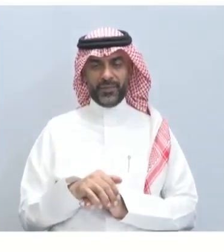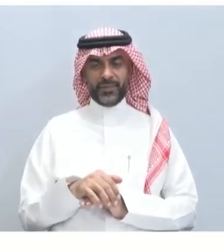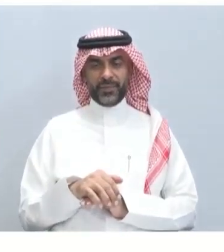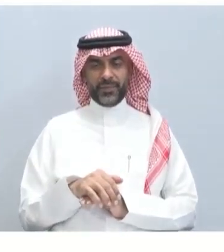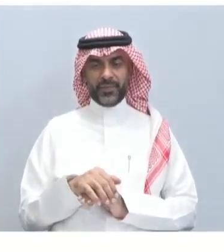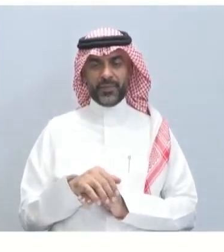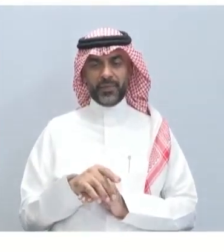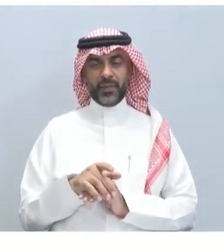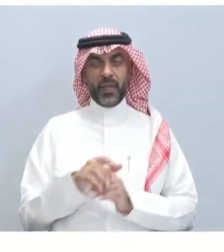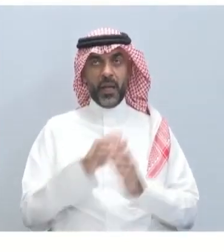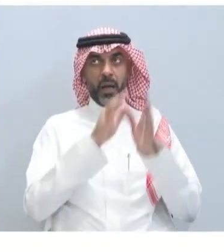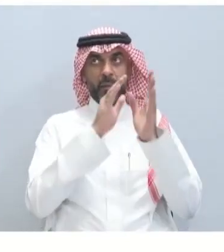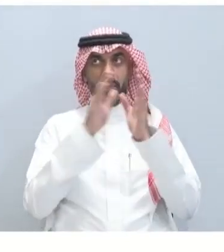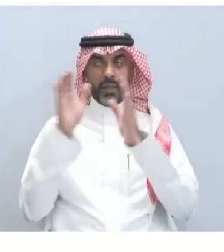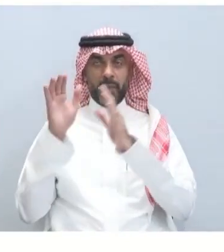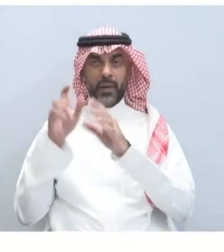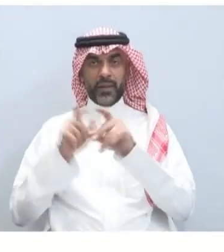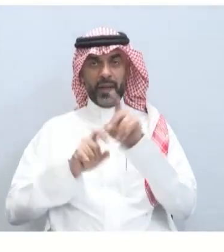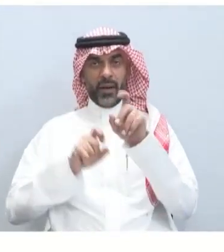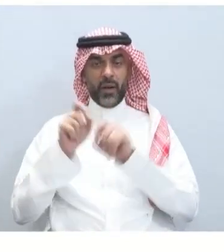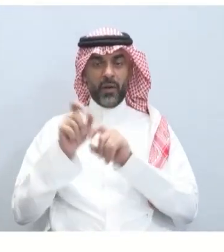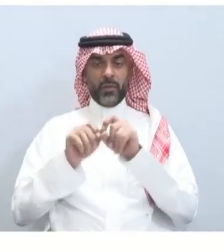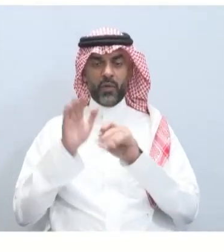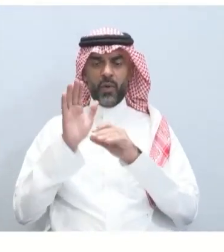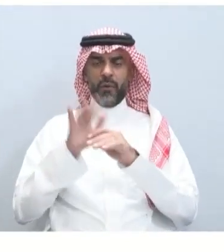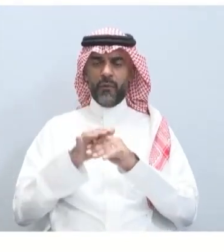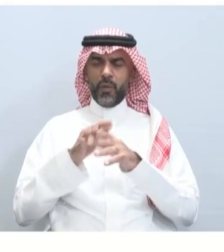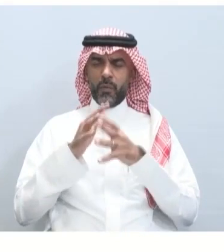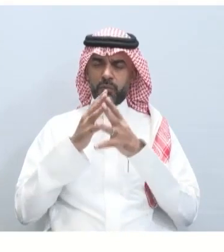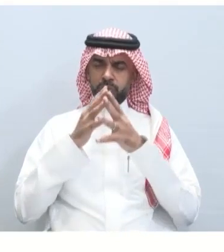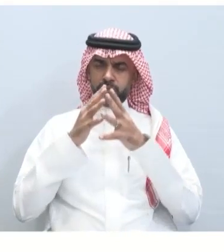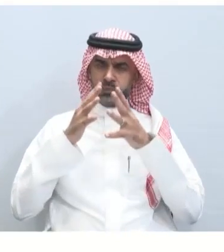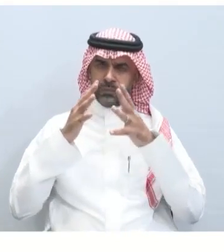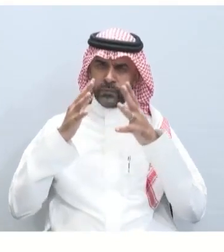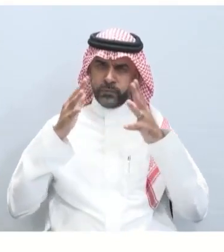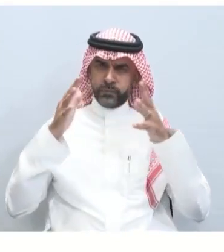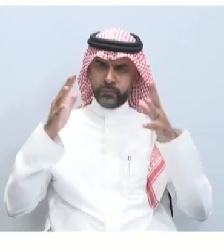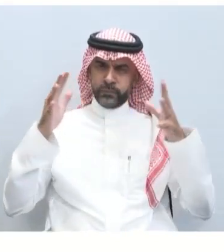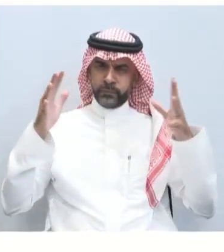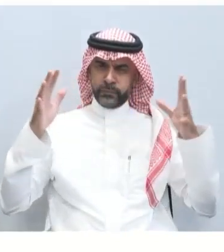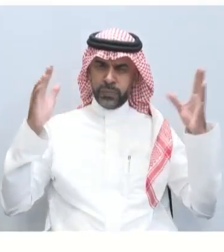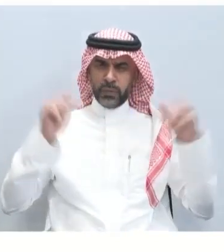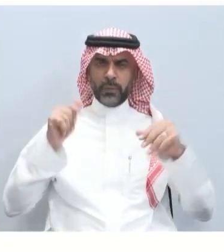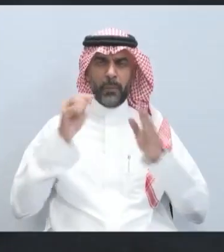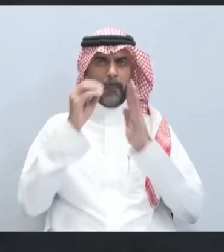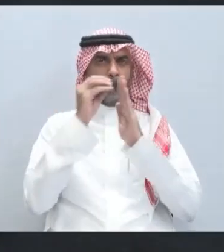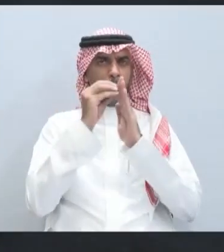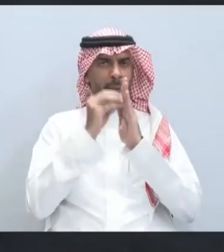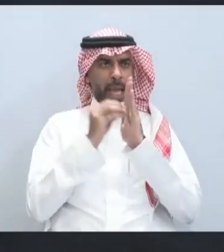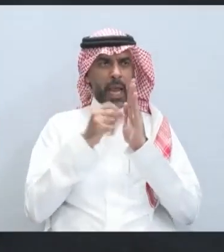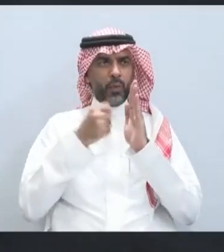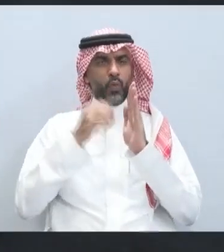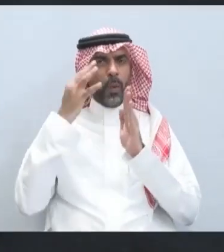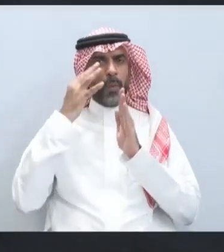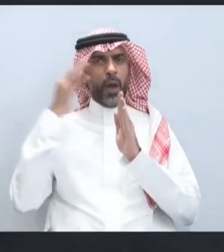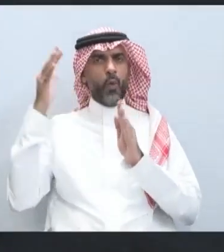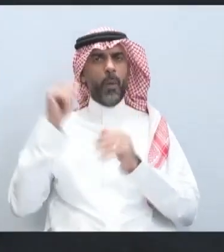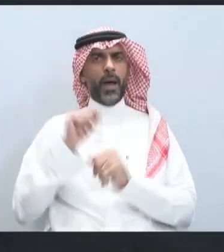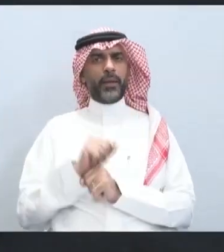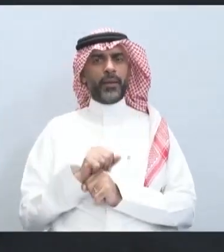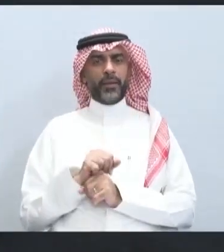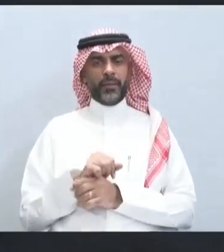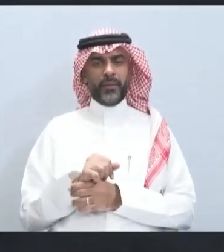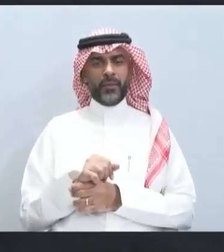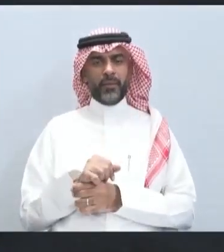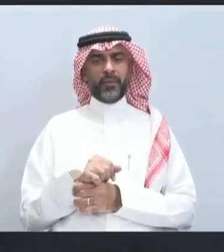الكم من البيانات والمعلومات يعني بمعنى ان اذا اردت ان تبحث عن اي